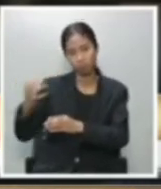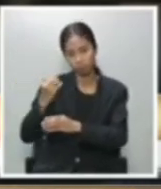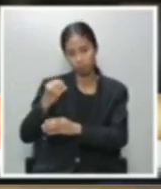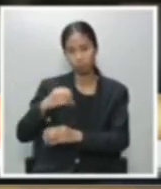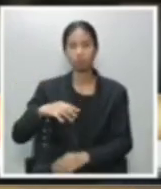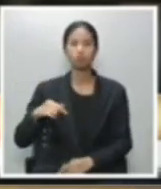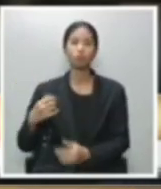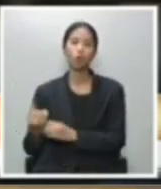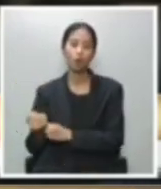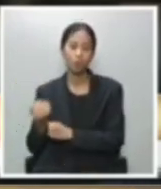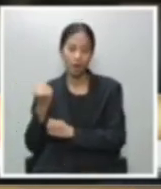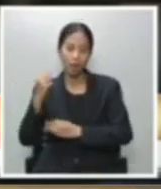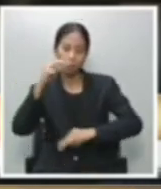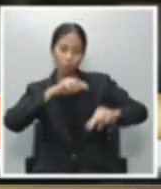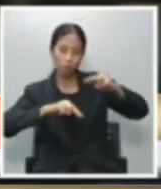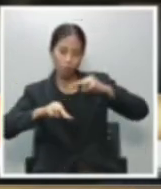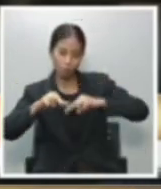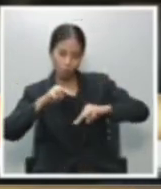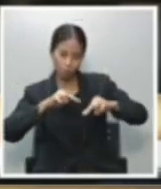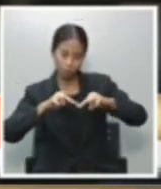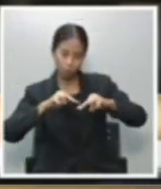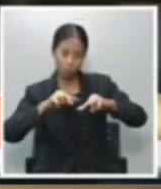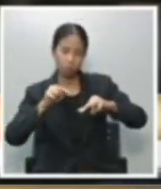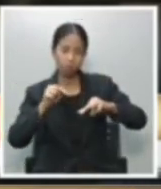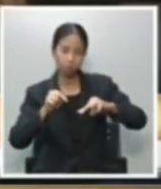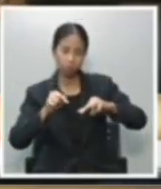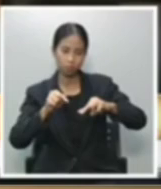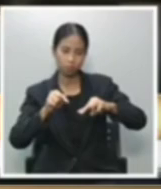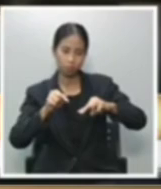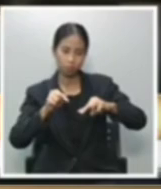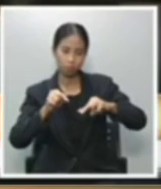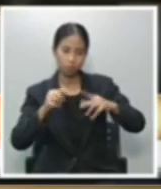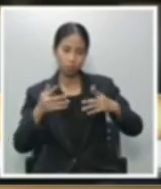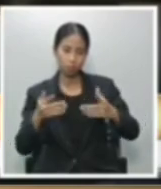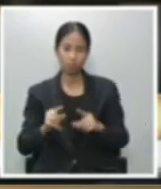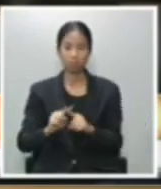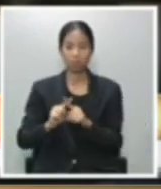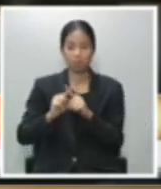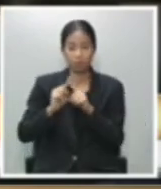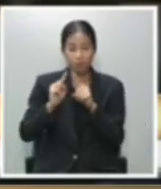จากที่รัฐประหารแล้วทั้งที่ไม่ได้มาโด